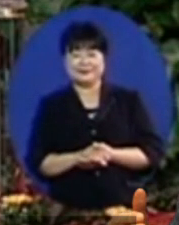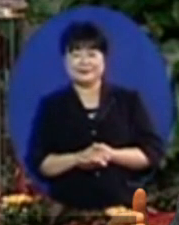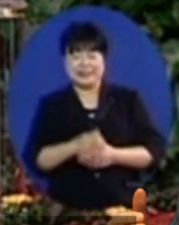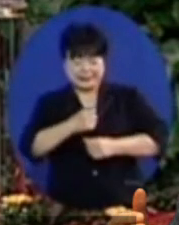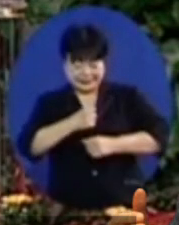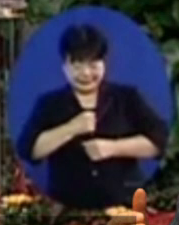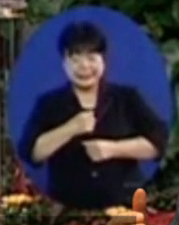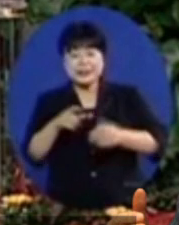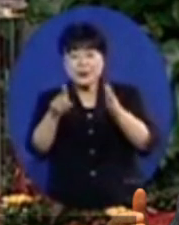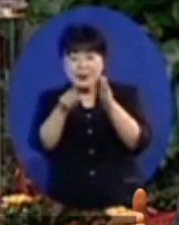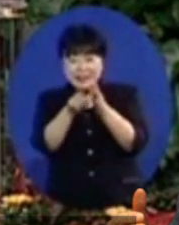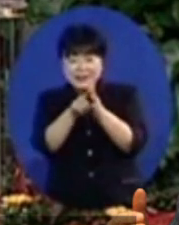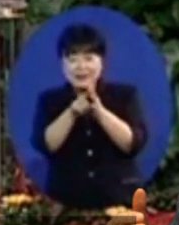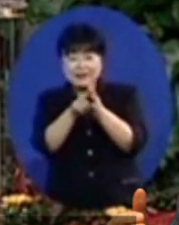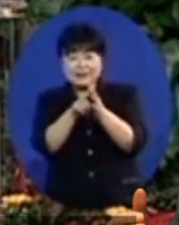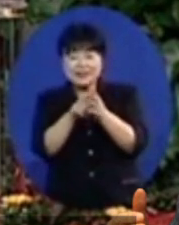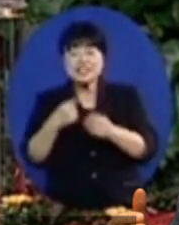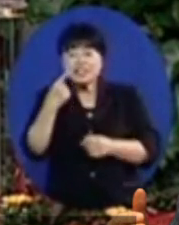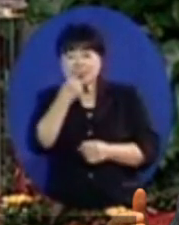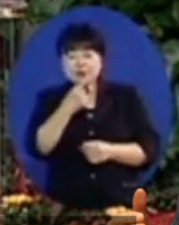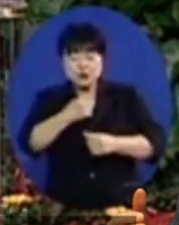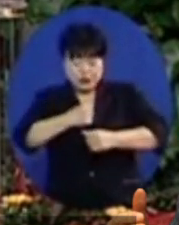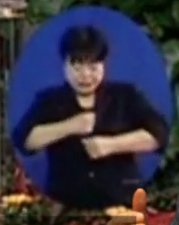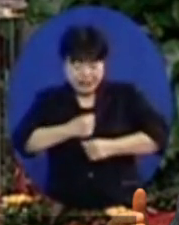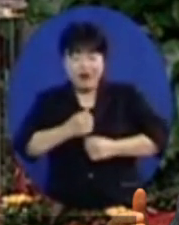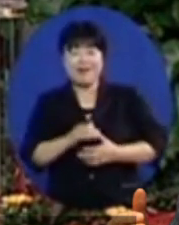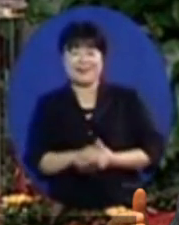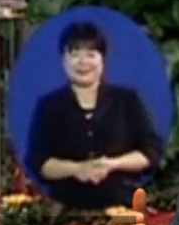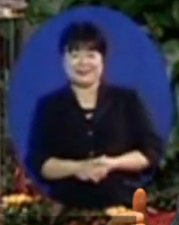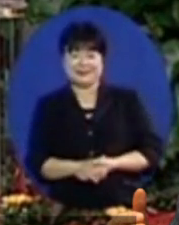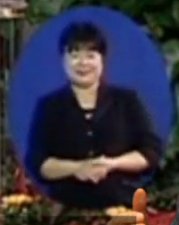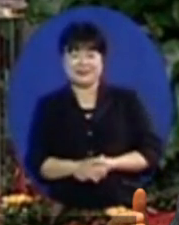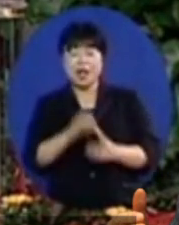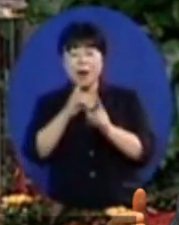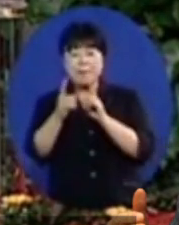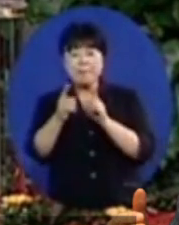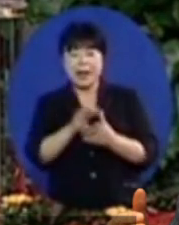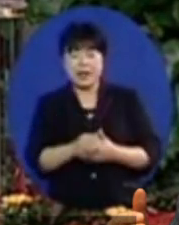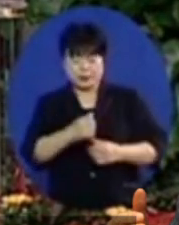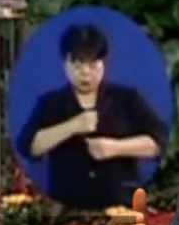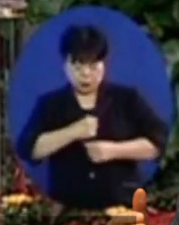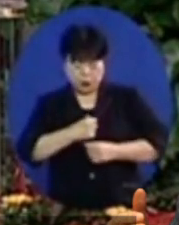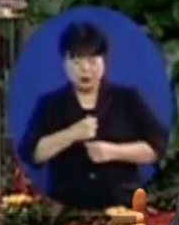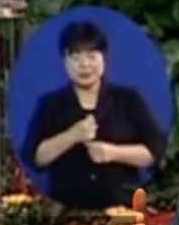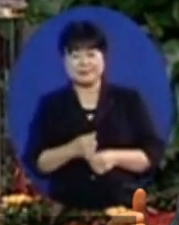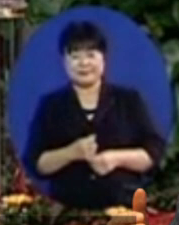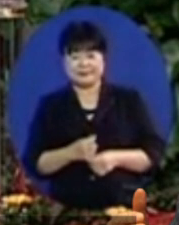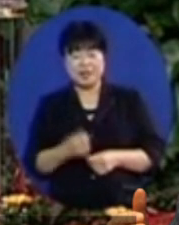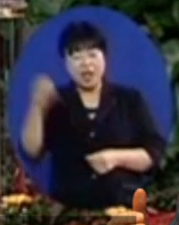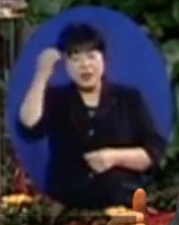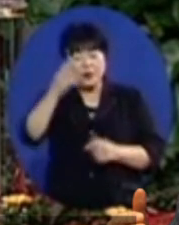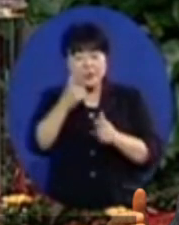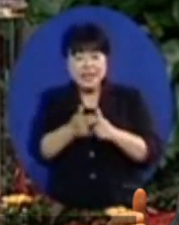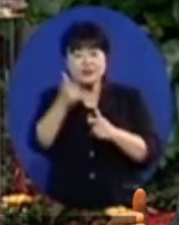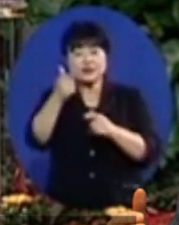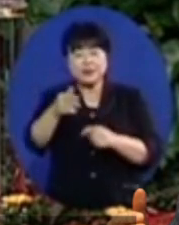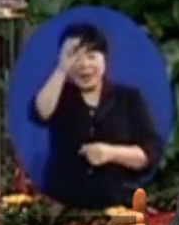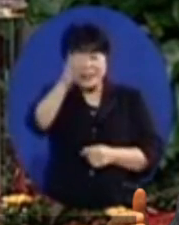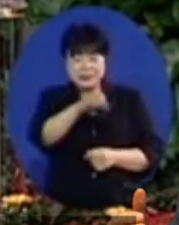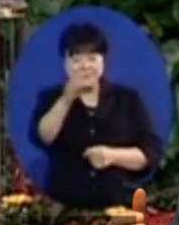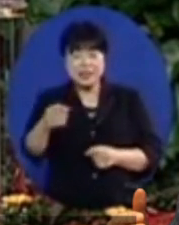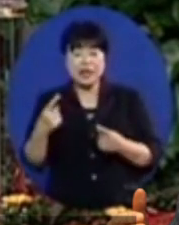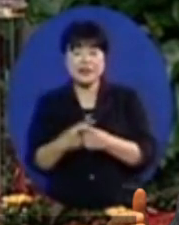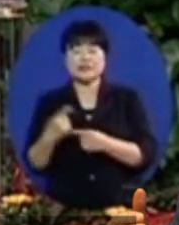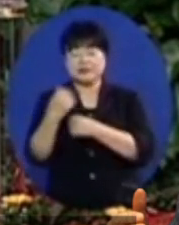지키기 위해서는 입술을 지켜야 되는 것입니다. 우리 마음이 갖고 있는 영혼이냐는 보배는 예수님의 십자가